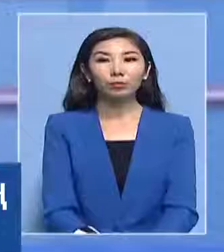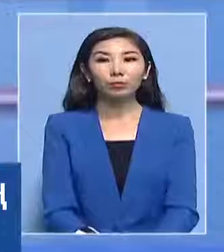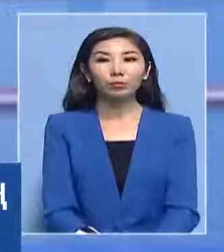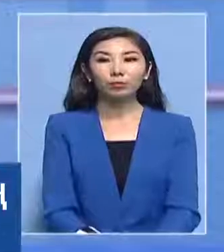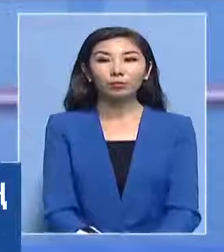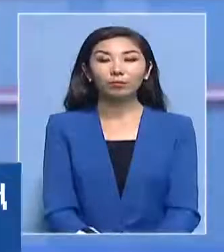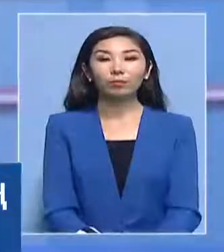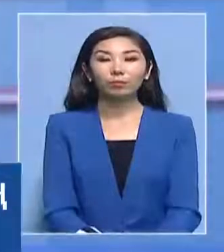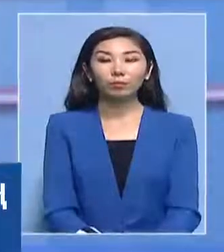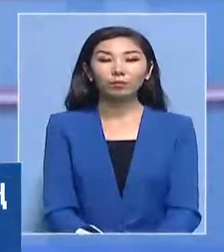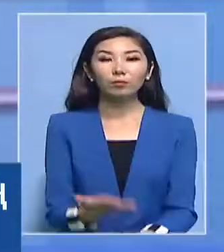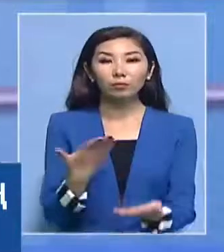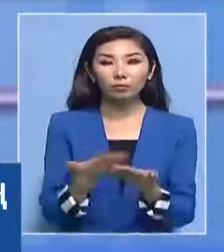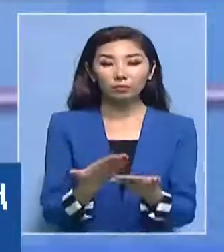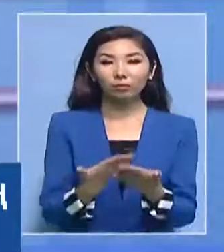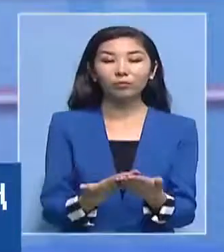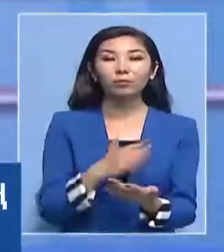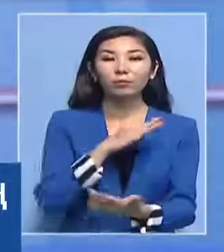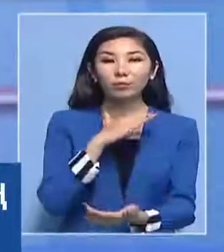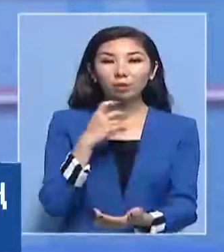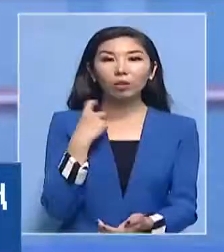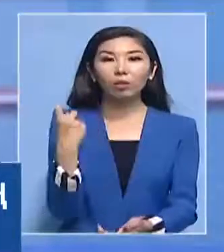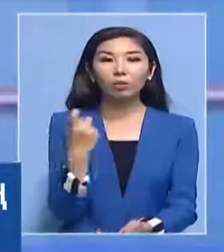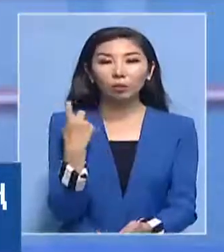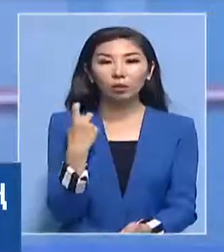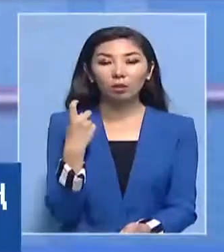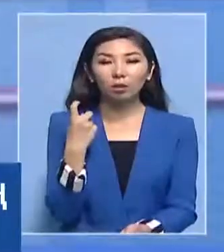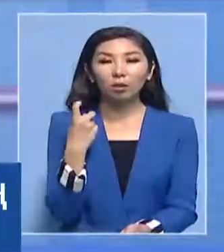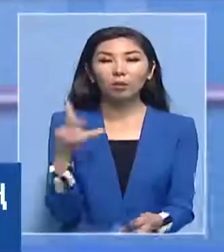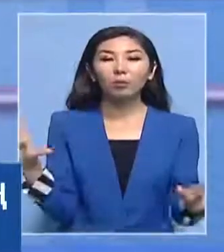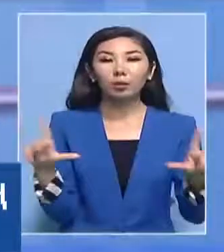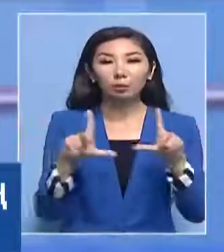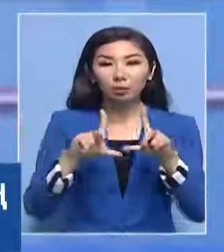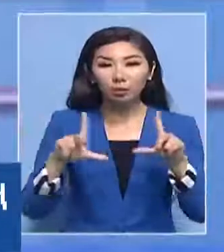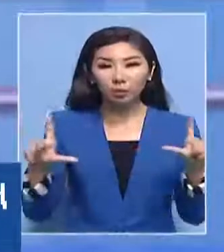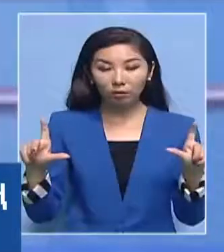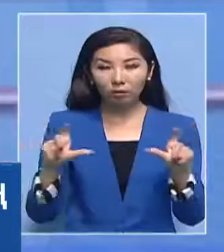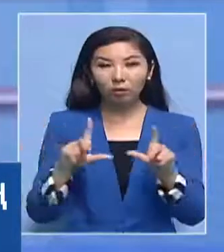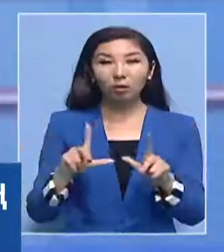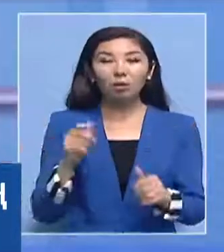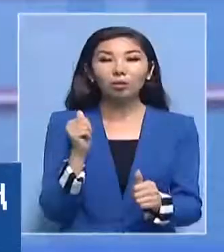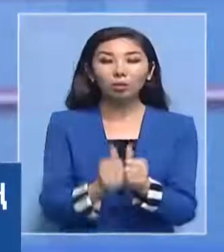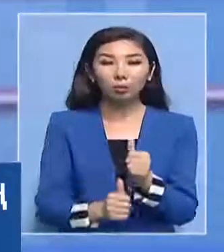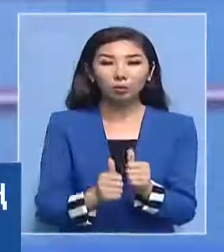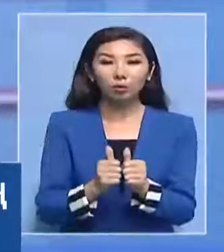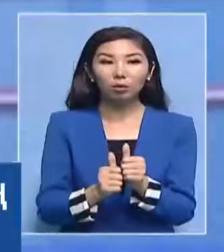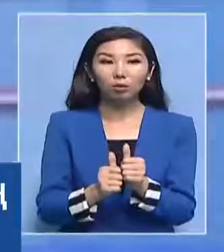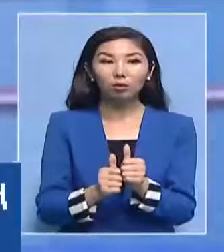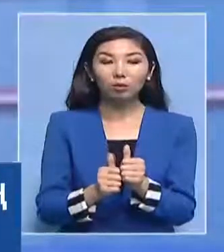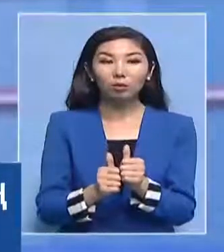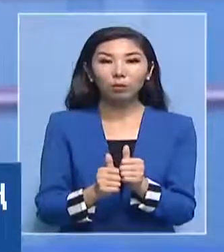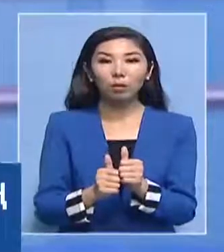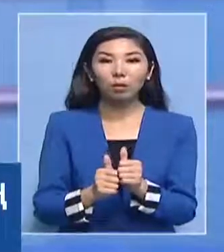нелері көп себептері. Ол экономикалық жағдай, мекеменің экономикалық жағдайы. Жекеменшік болса, мекемені анықтау керек